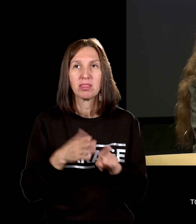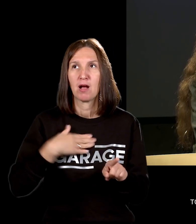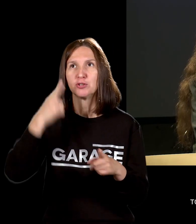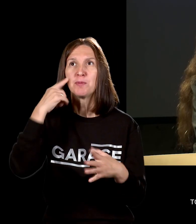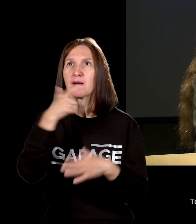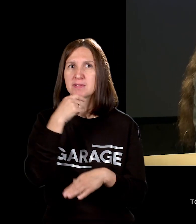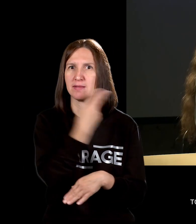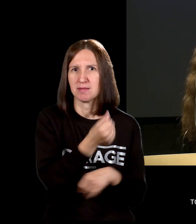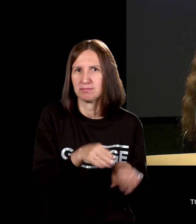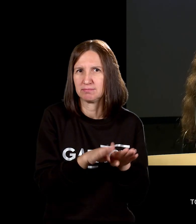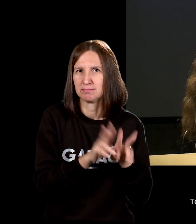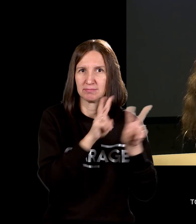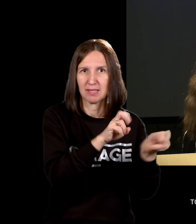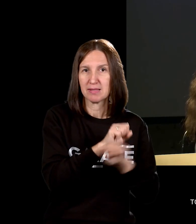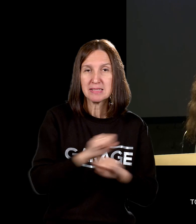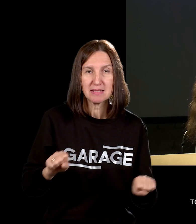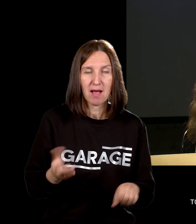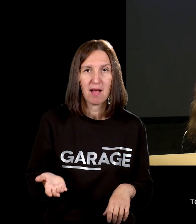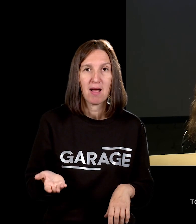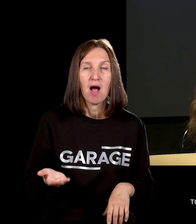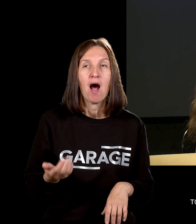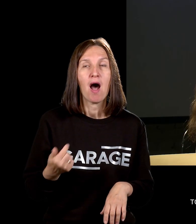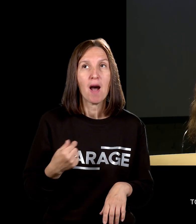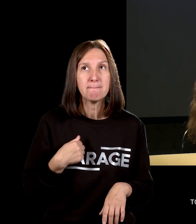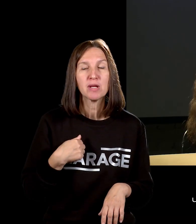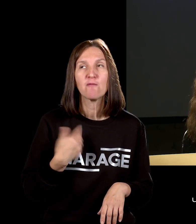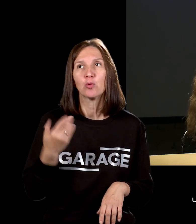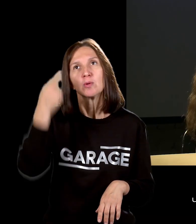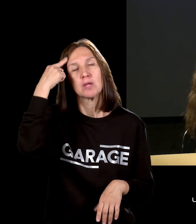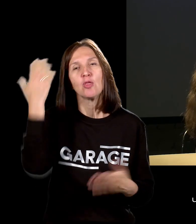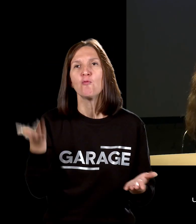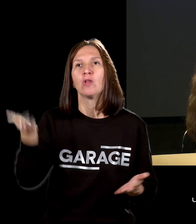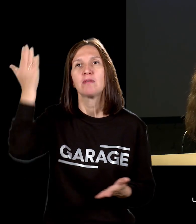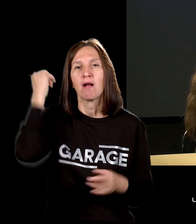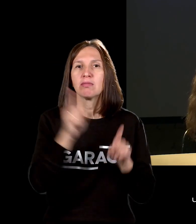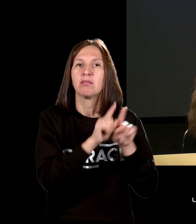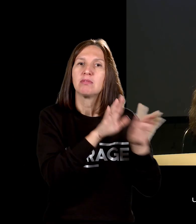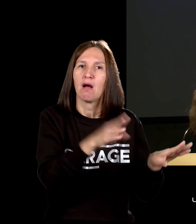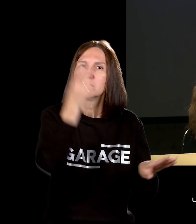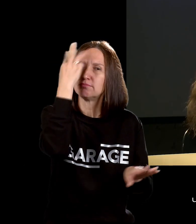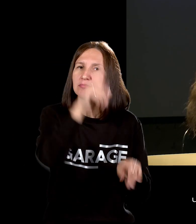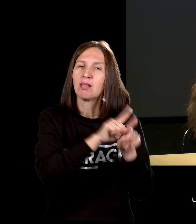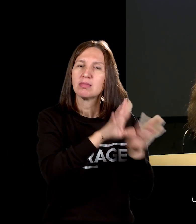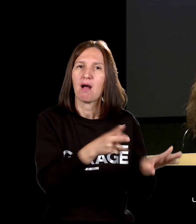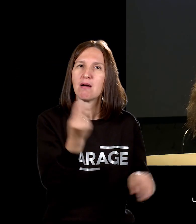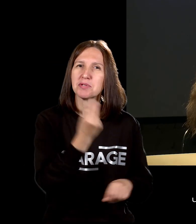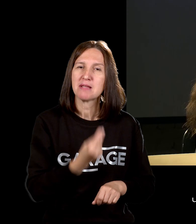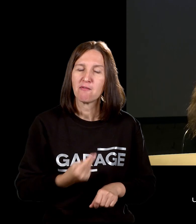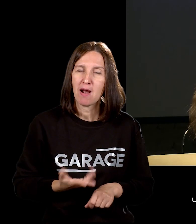задним числом списываем, ну тогда так рисовали, это тогда была такая манера письма. А и Дикс возвращает нас к тому, а что